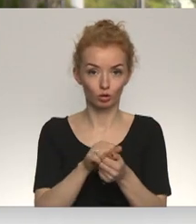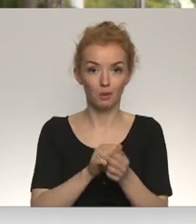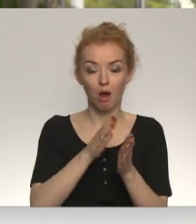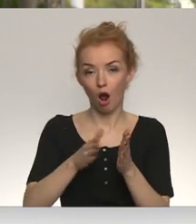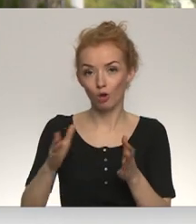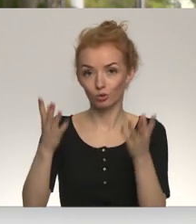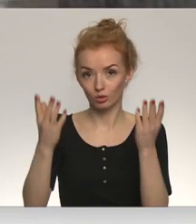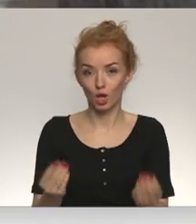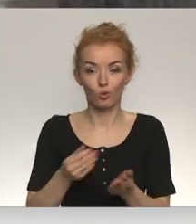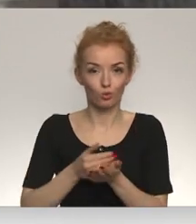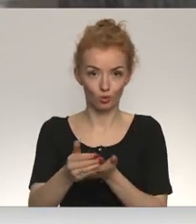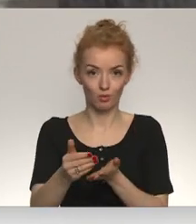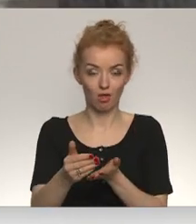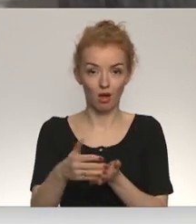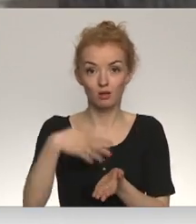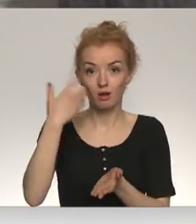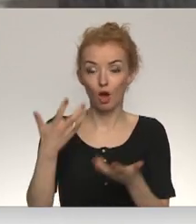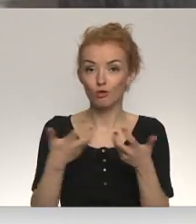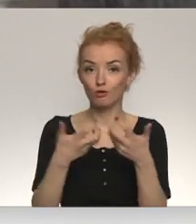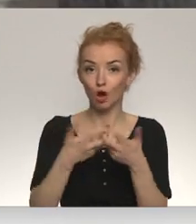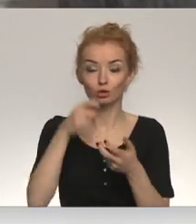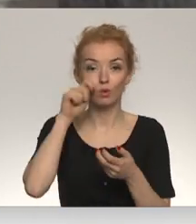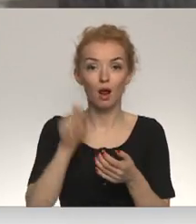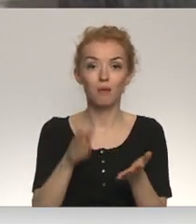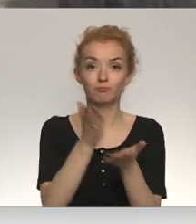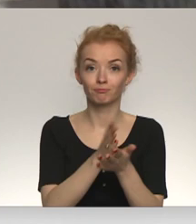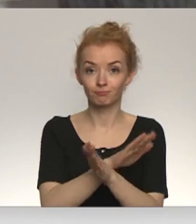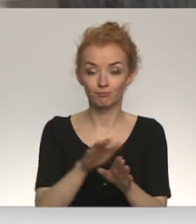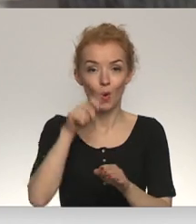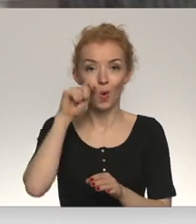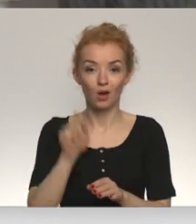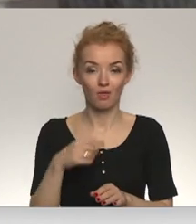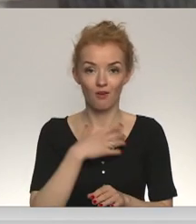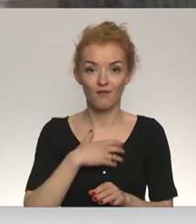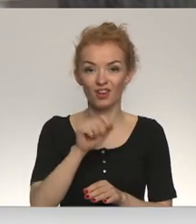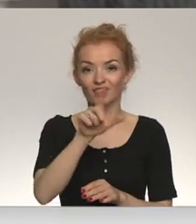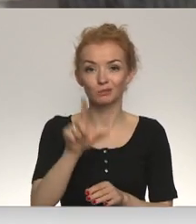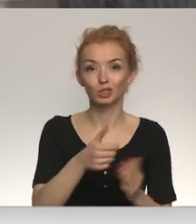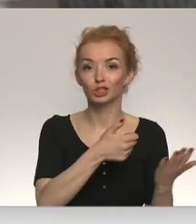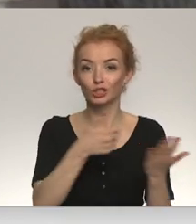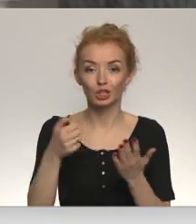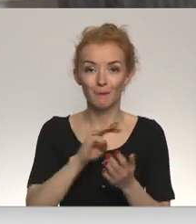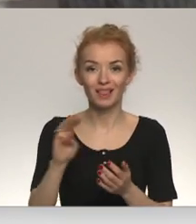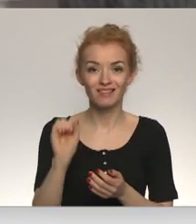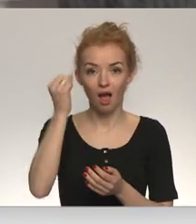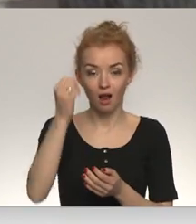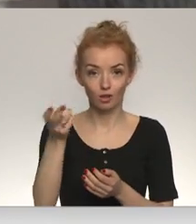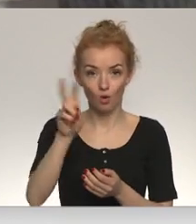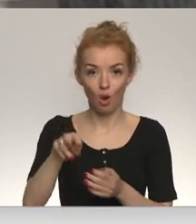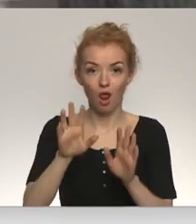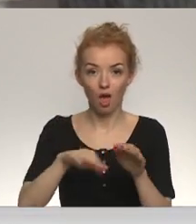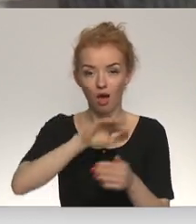vēl turpinās. Tad, kad karš Ukrainā būs beidzies, Ukrainai būs vajadzīgi vismaz 600 miljārdi dolāru, lai